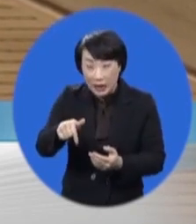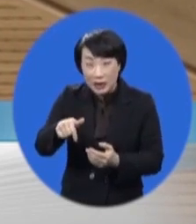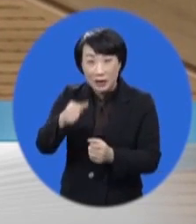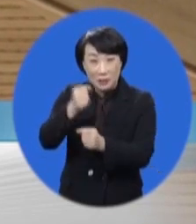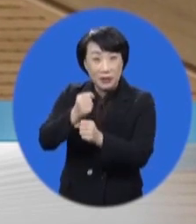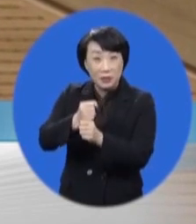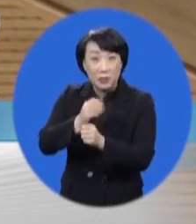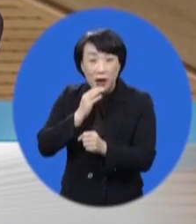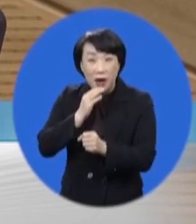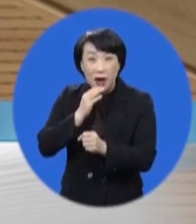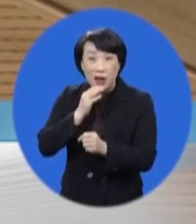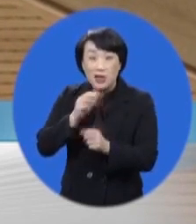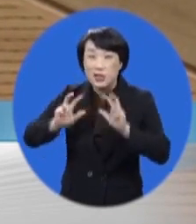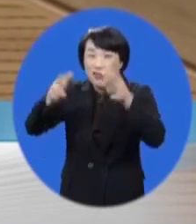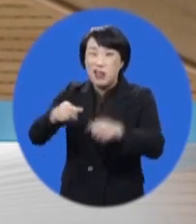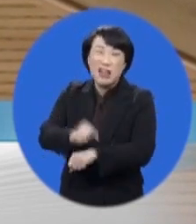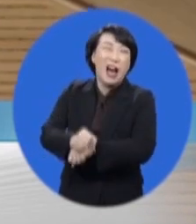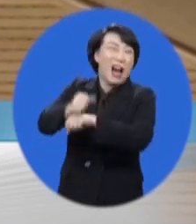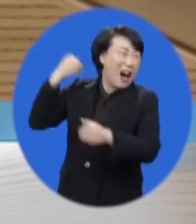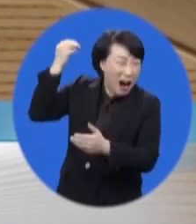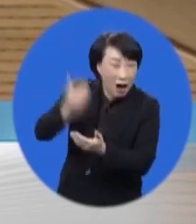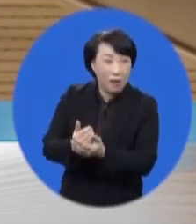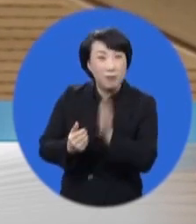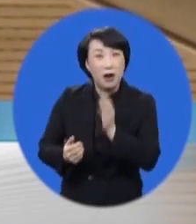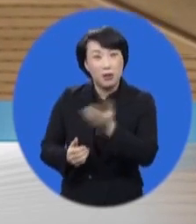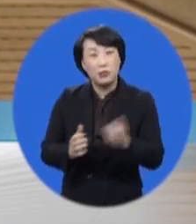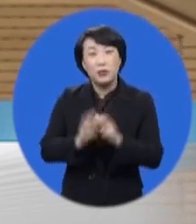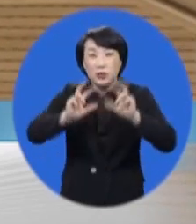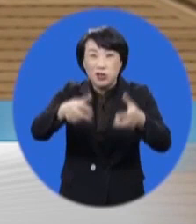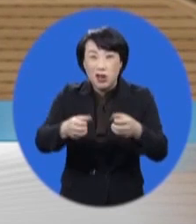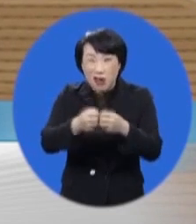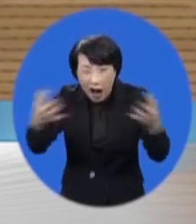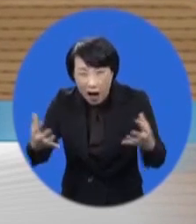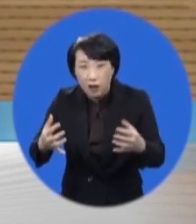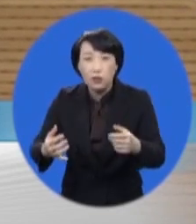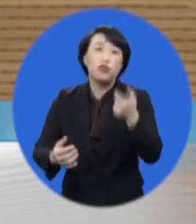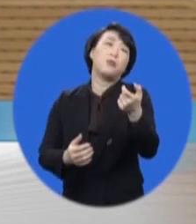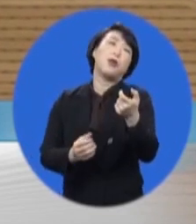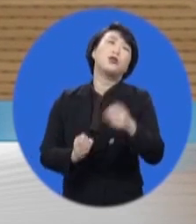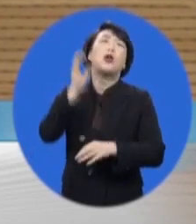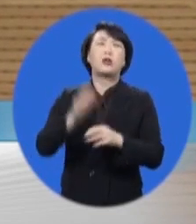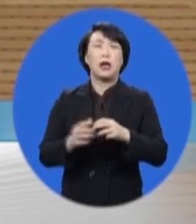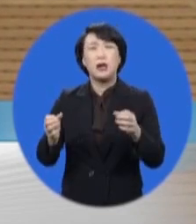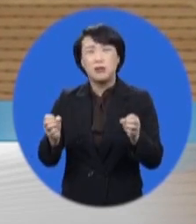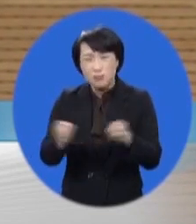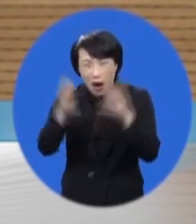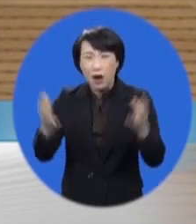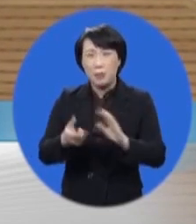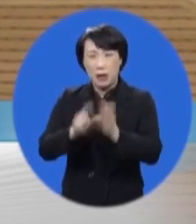지구상에 메가톤급으로 만들어서 지구가 60번 이상 불살로 사라질 만큼 준비된 이